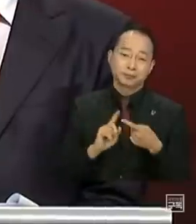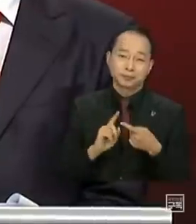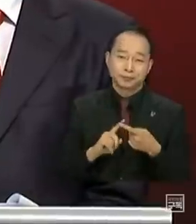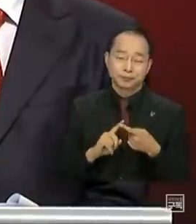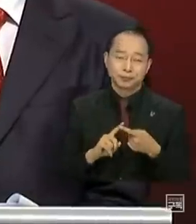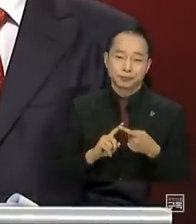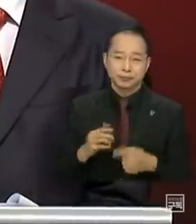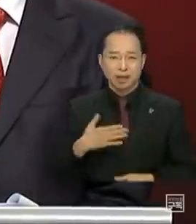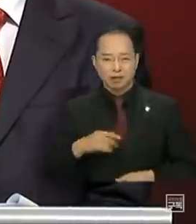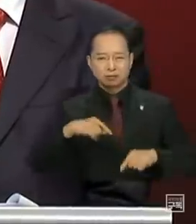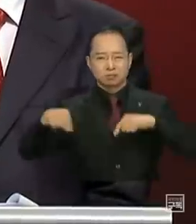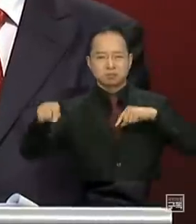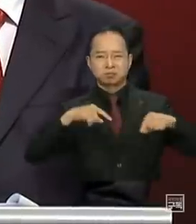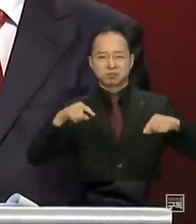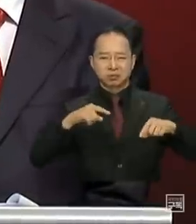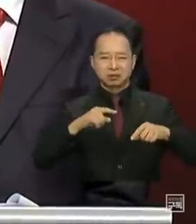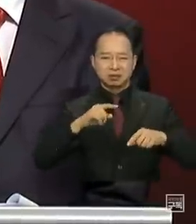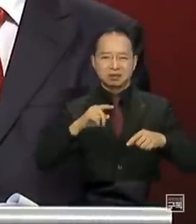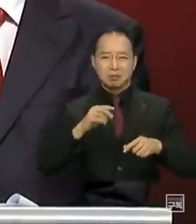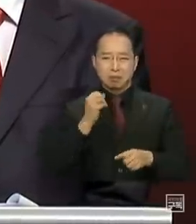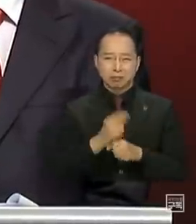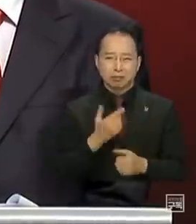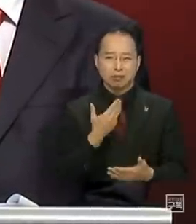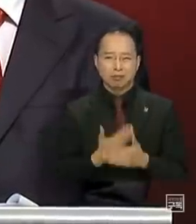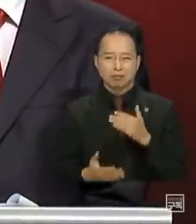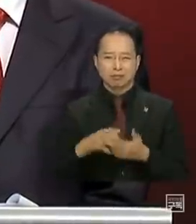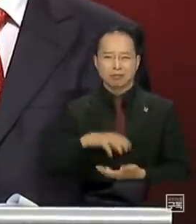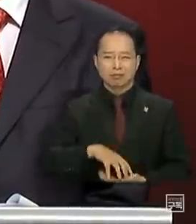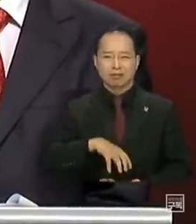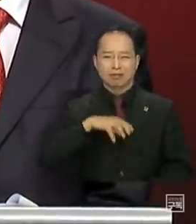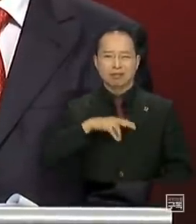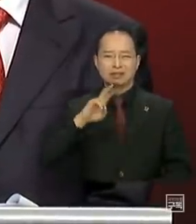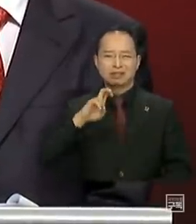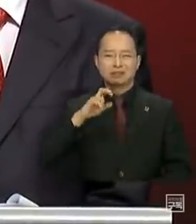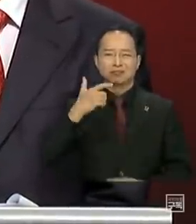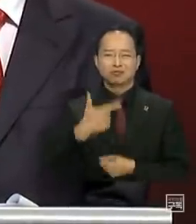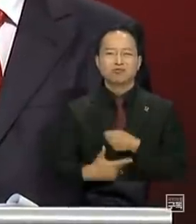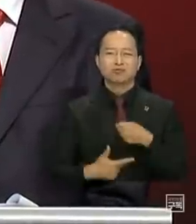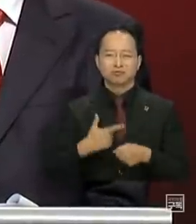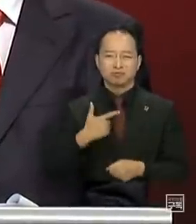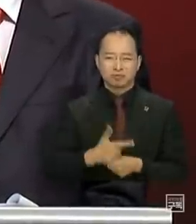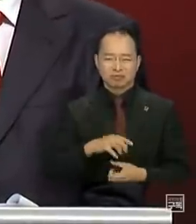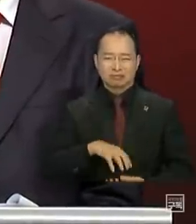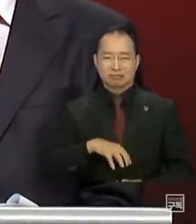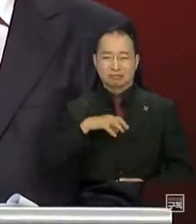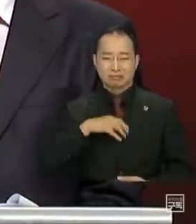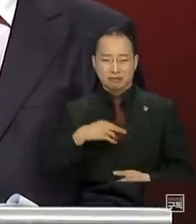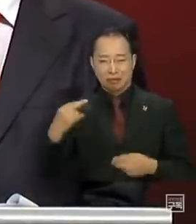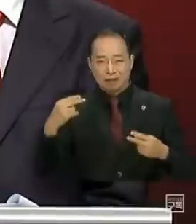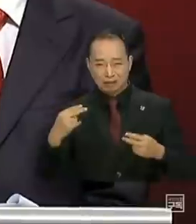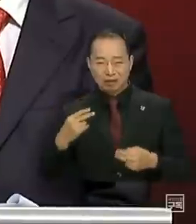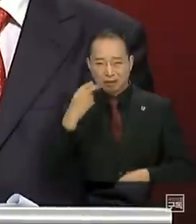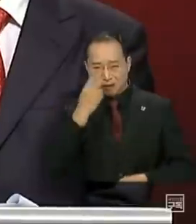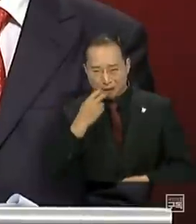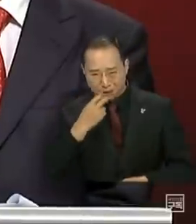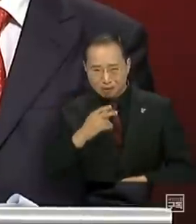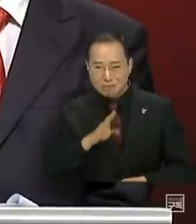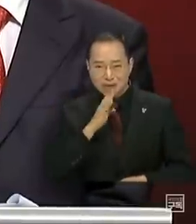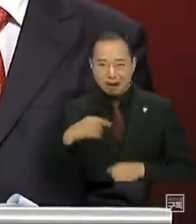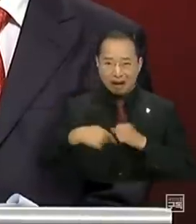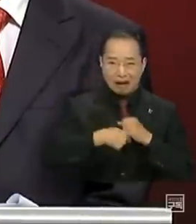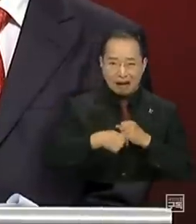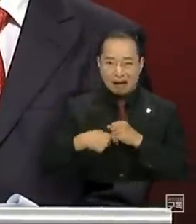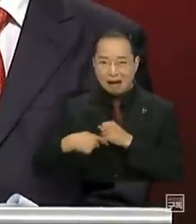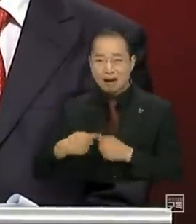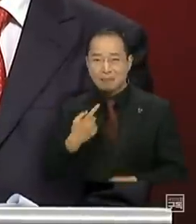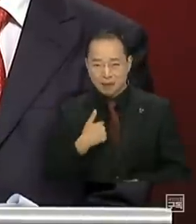정치를 저도 이제 26년 하면서 온갖 검정을 다 받아봤지 않습니까? 뭐 나쁘게는 DJ